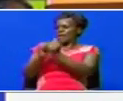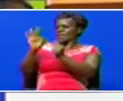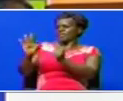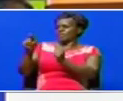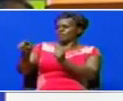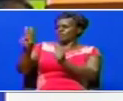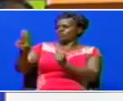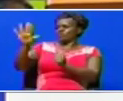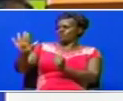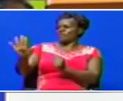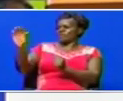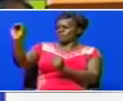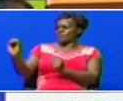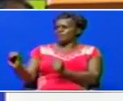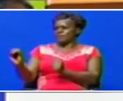13.25%.